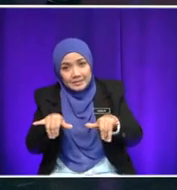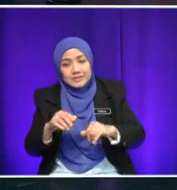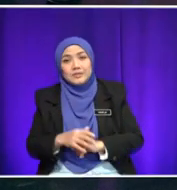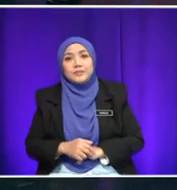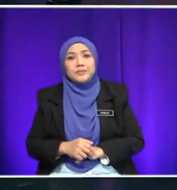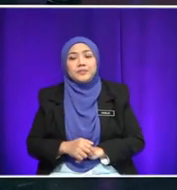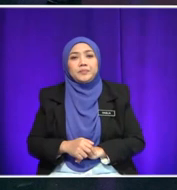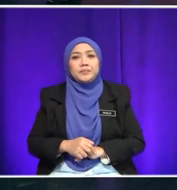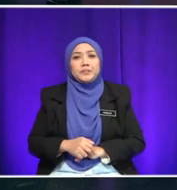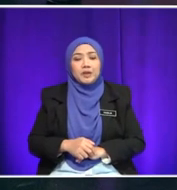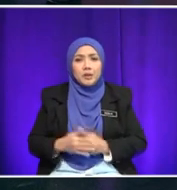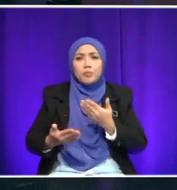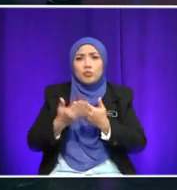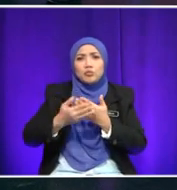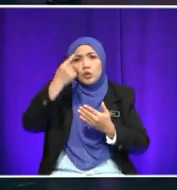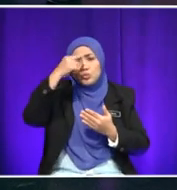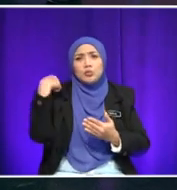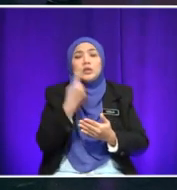muda atau kita